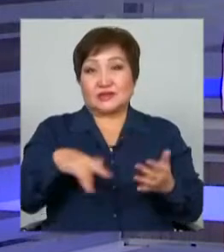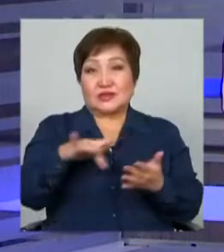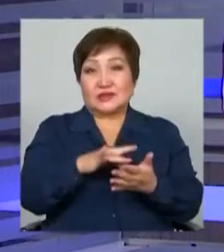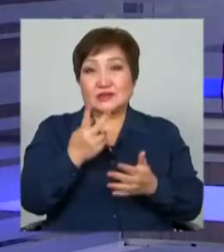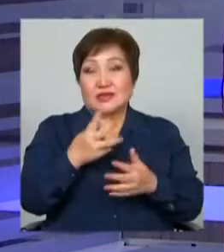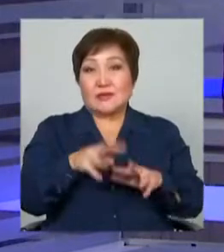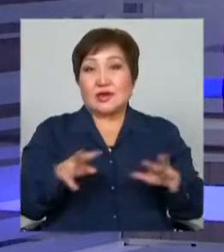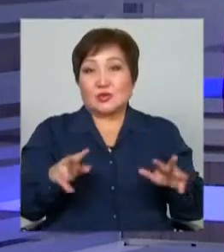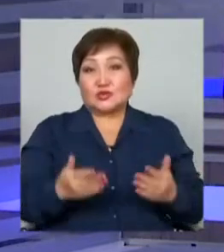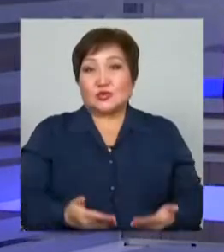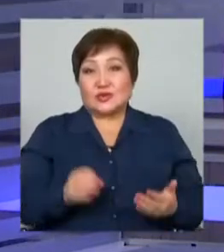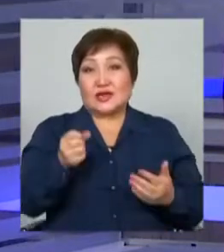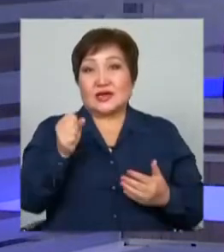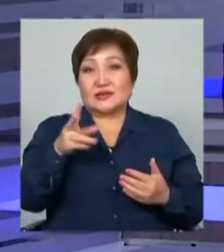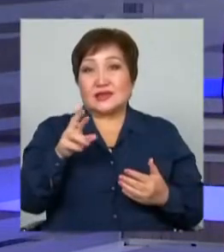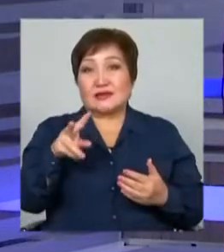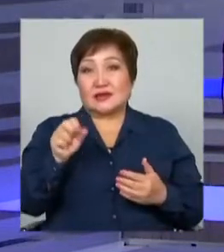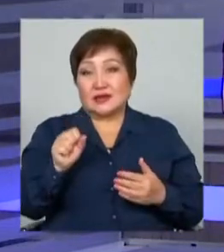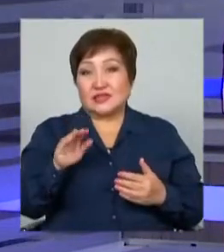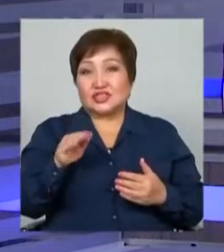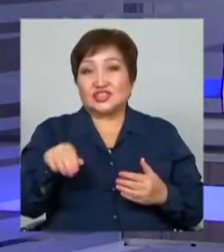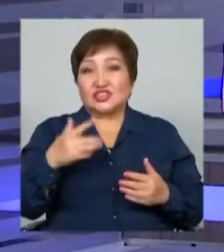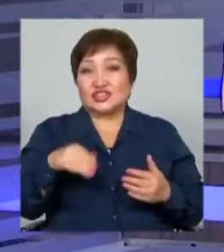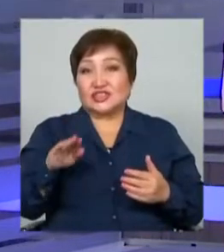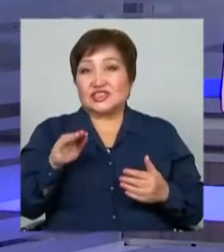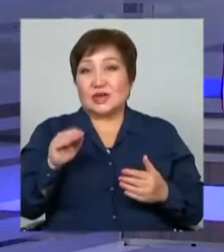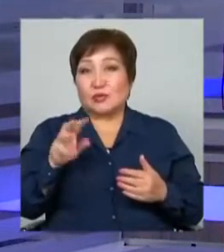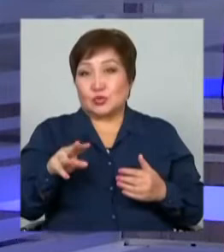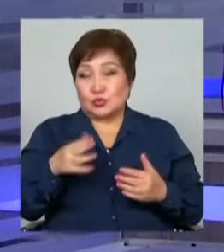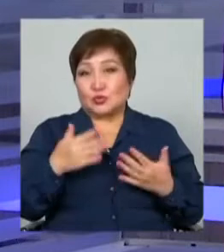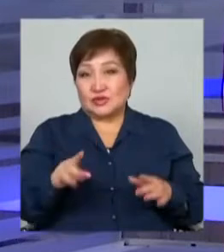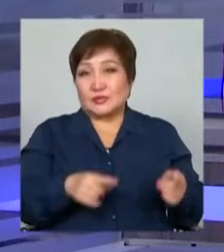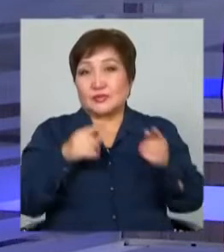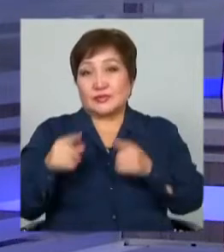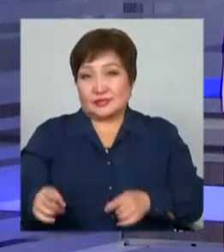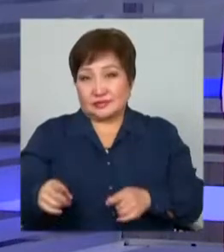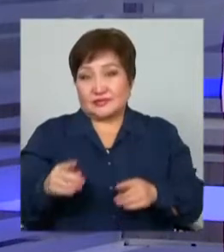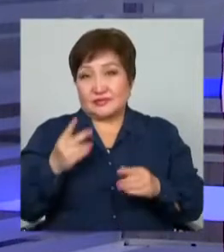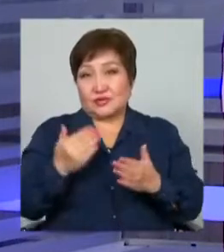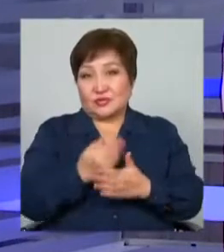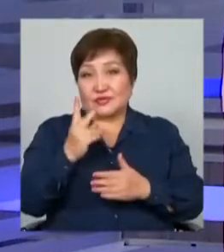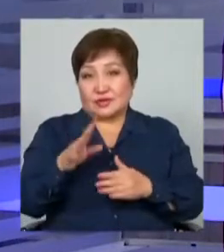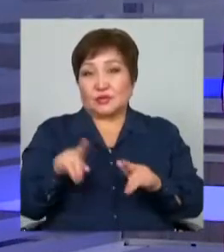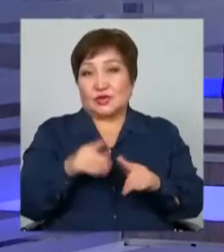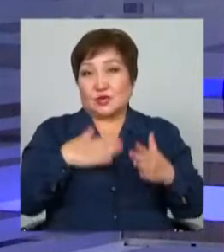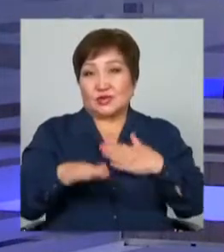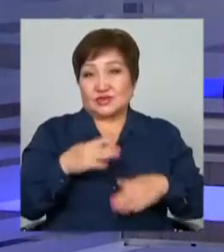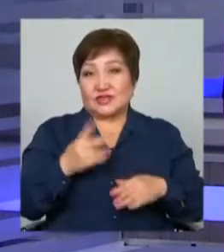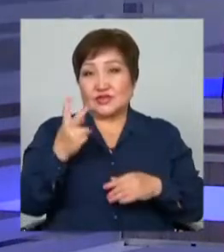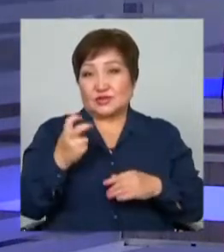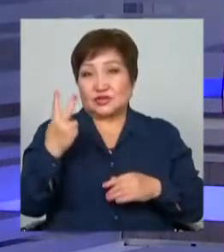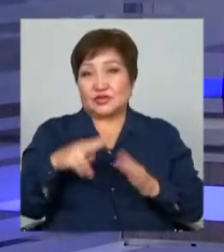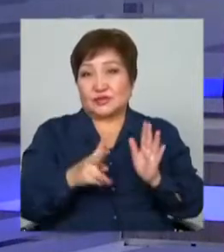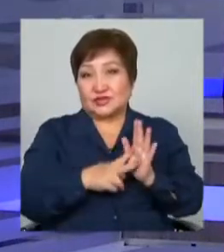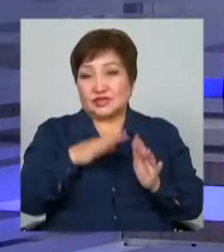миллионыншы тұрғыны Аяла Жамбылдың жанұясы қоныстану қамына кірісіп те кеткен. Мұндай қуанышқа тағы 227 көп балалы отбасы